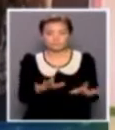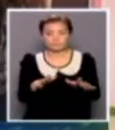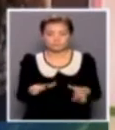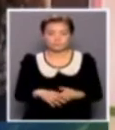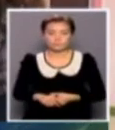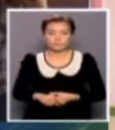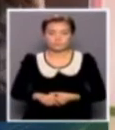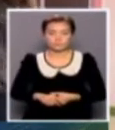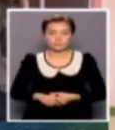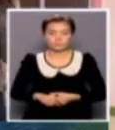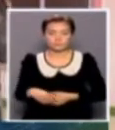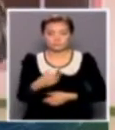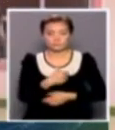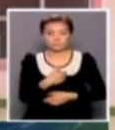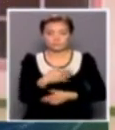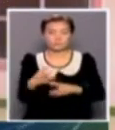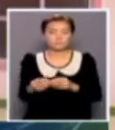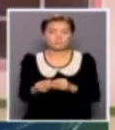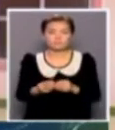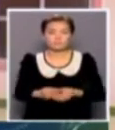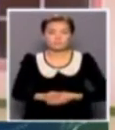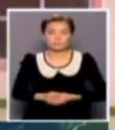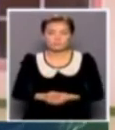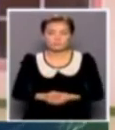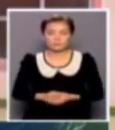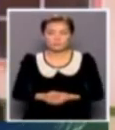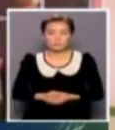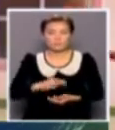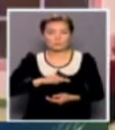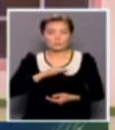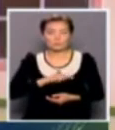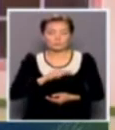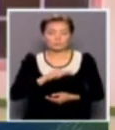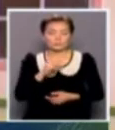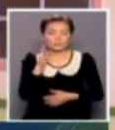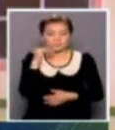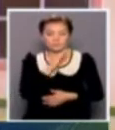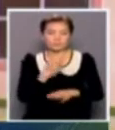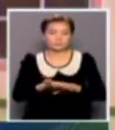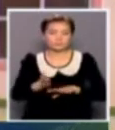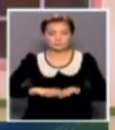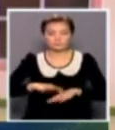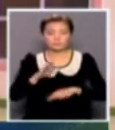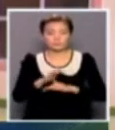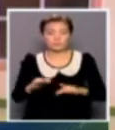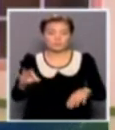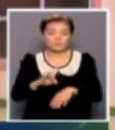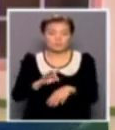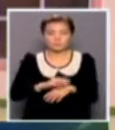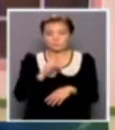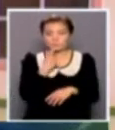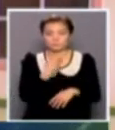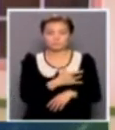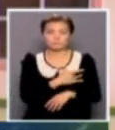басына бермесін дегіміз келеді. Жалпы бұл оңай жол емес. Әрбір атана үшін баланың ауырғаны қиын.